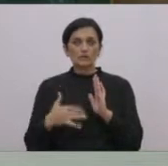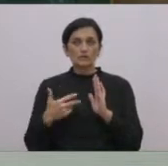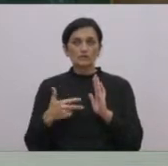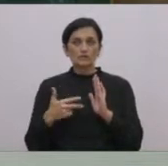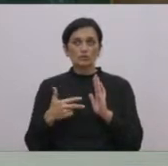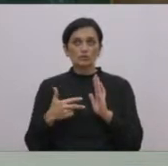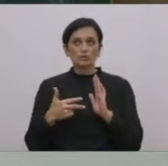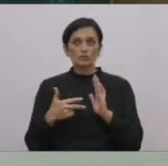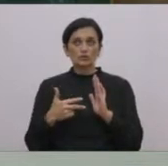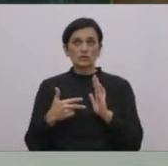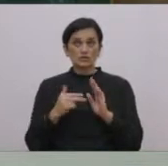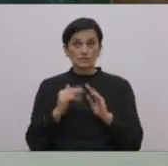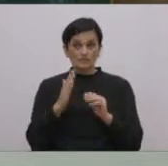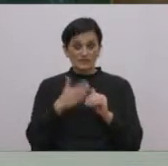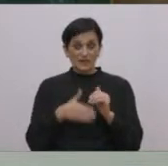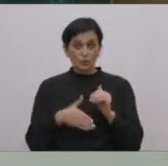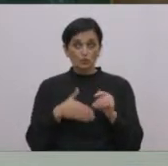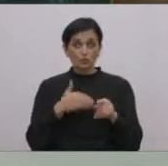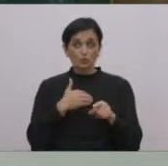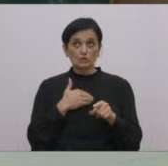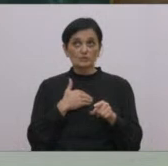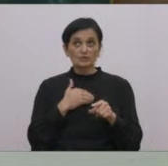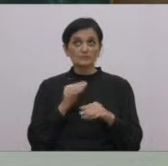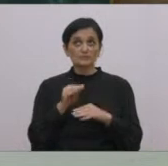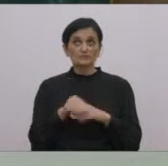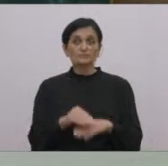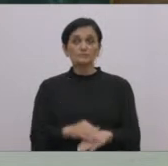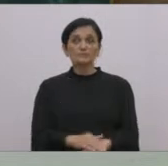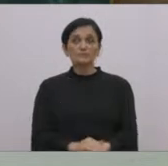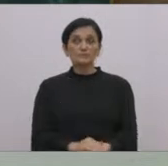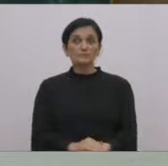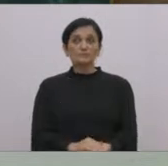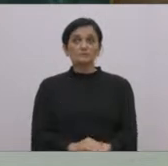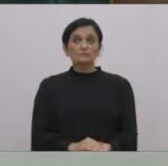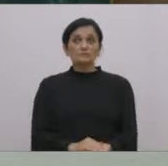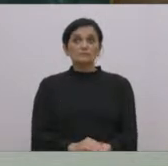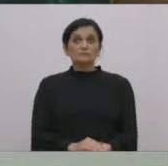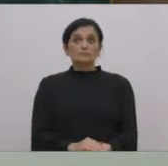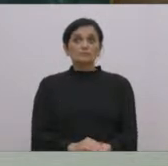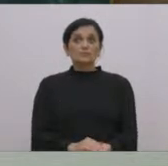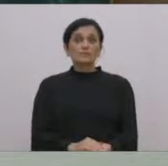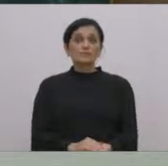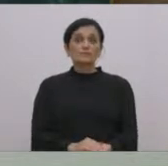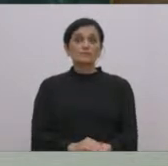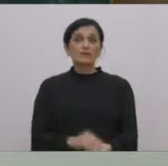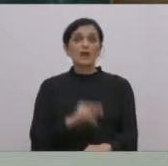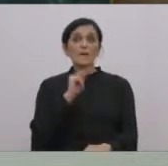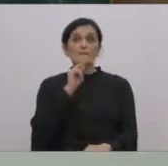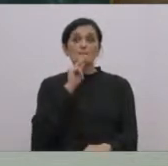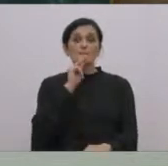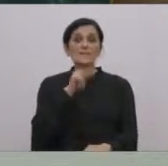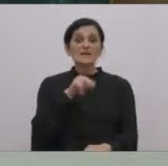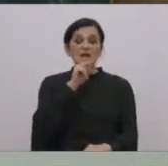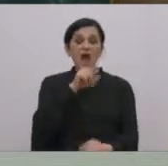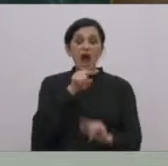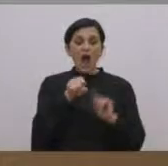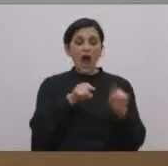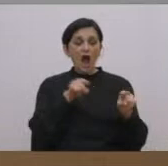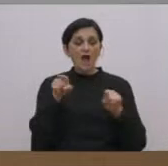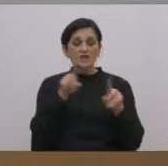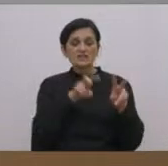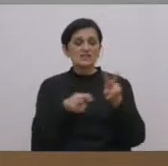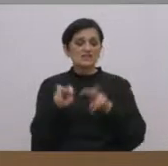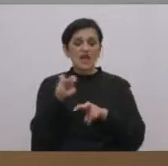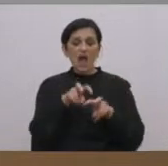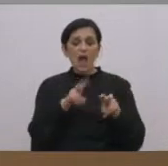Da, sule, bag, ne baut. Da, sule, bag, ne baut. Ho, ak, bralul, zebla, mi-a tot chiar bindarom, mai